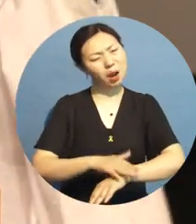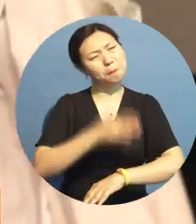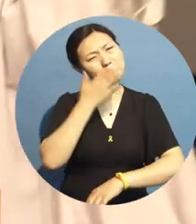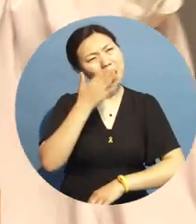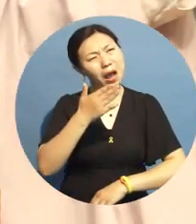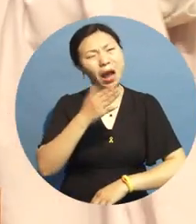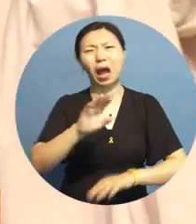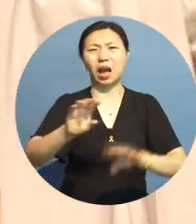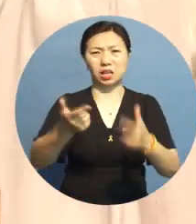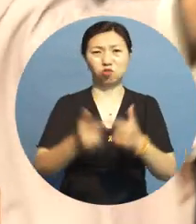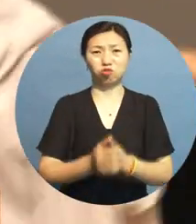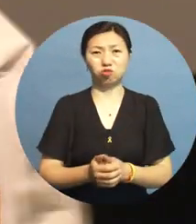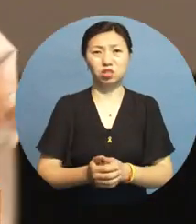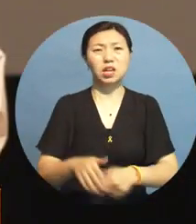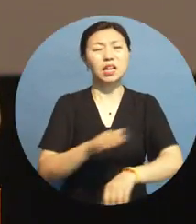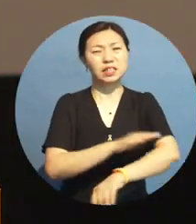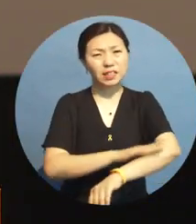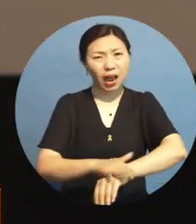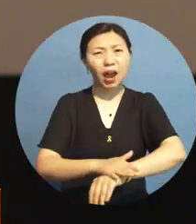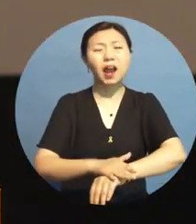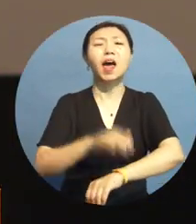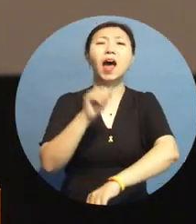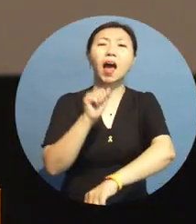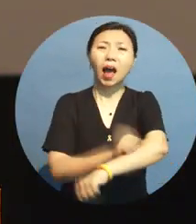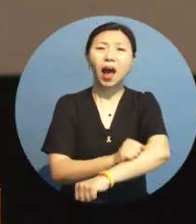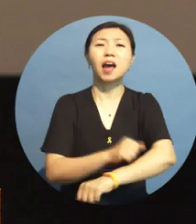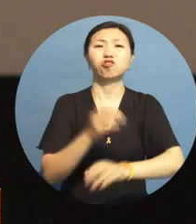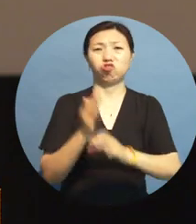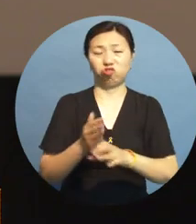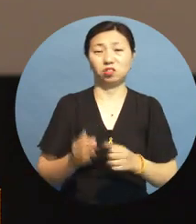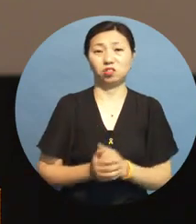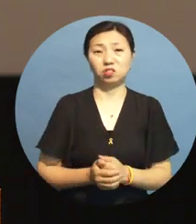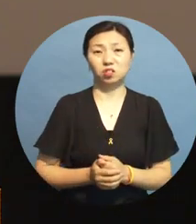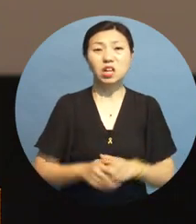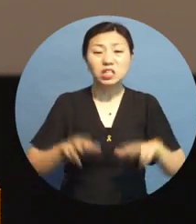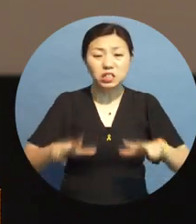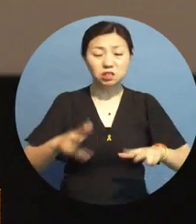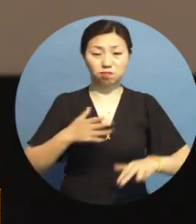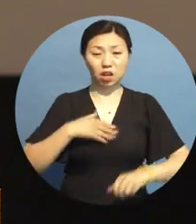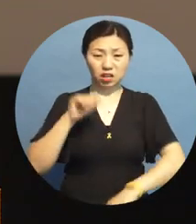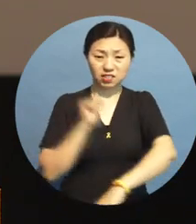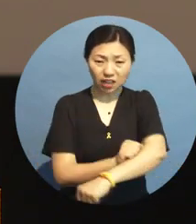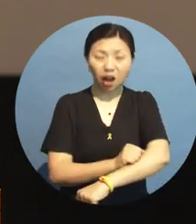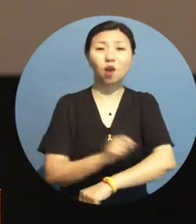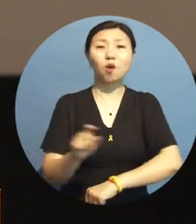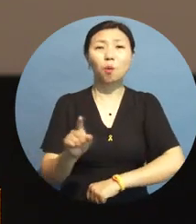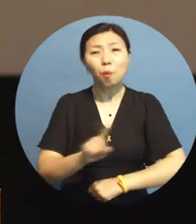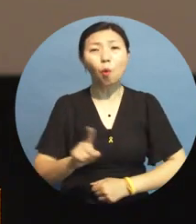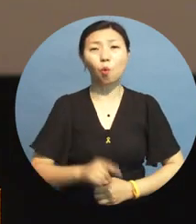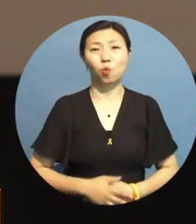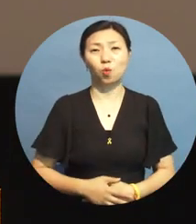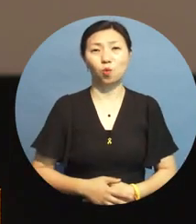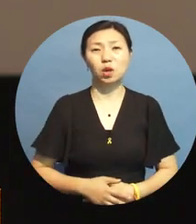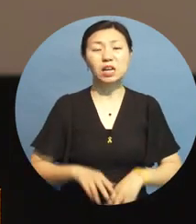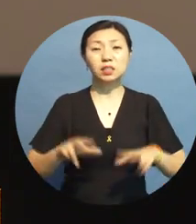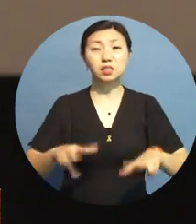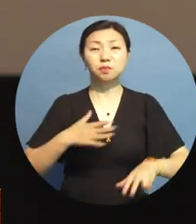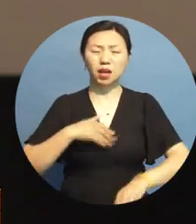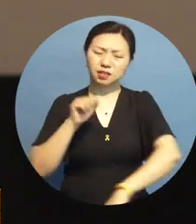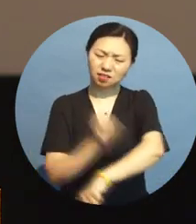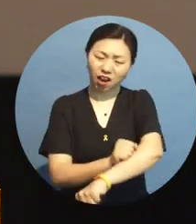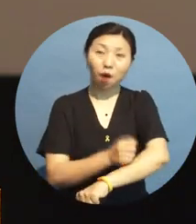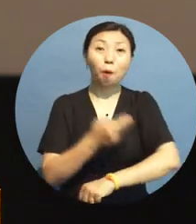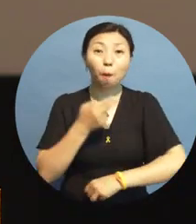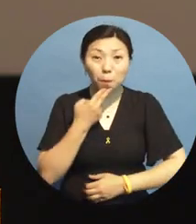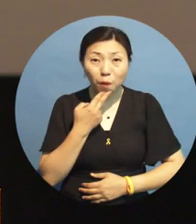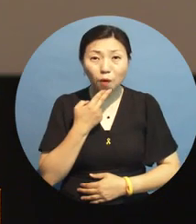있는 거는 생각이잖아. 네. 지금 내가 잘하는 것 말이야. 지금 내가 잘하는 네. 게